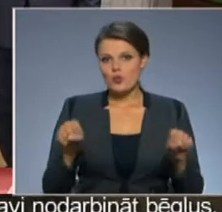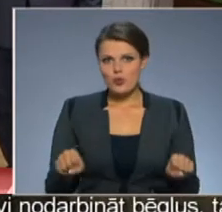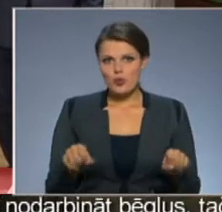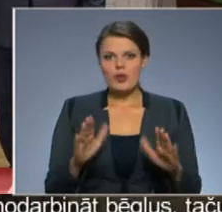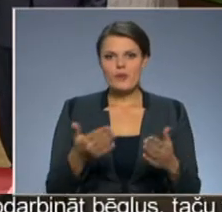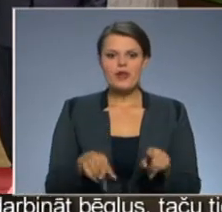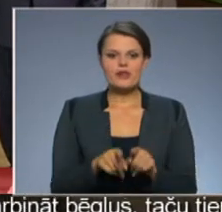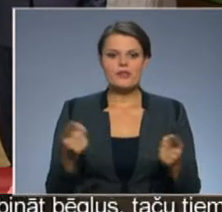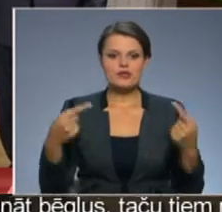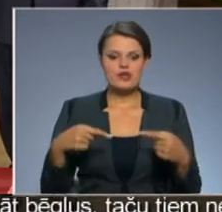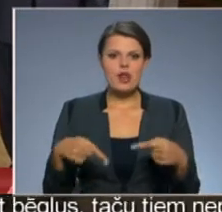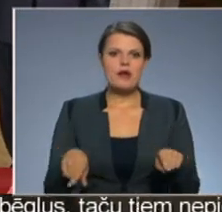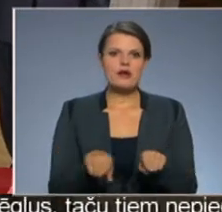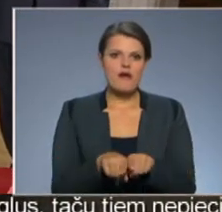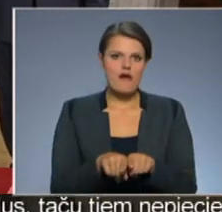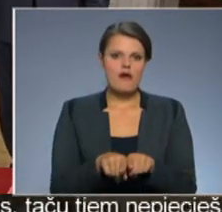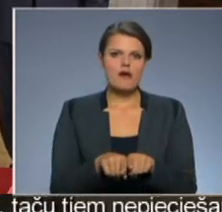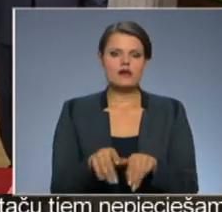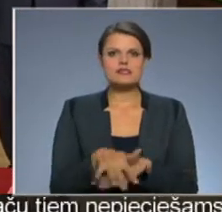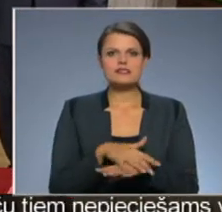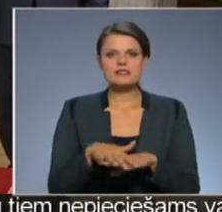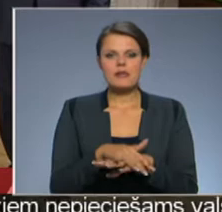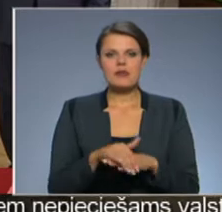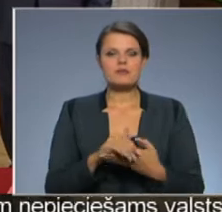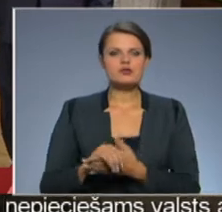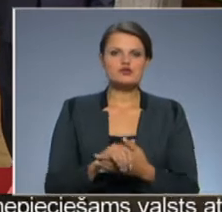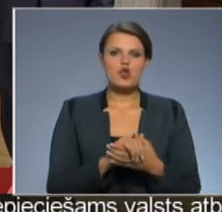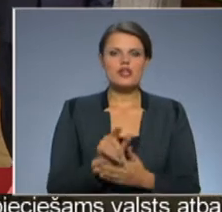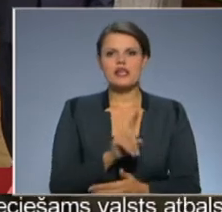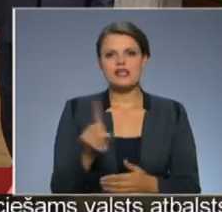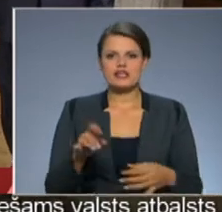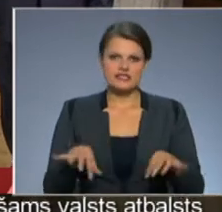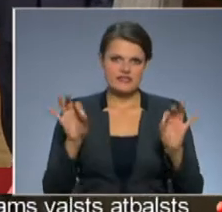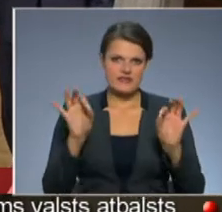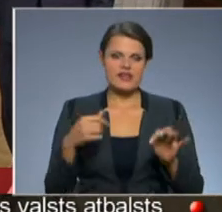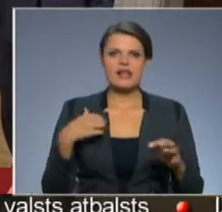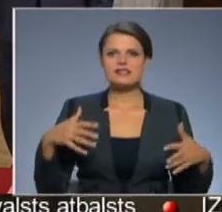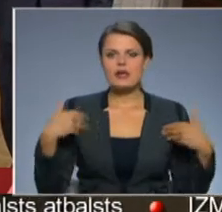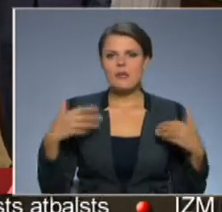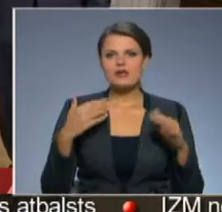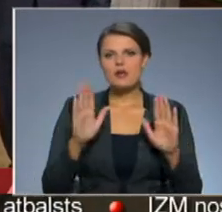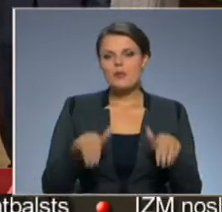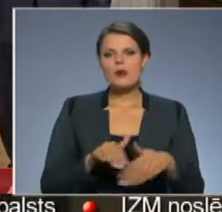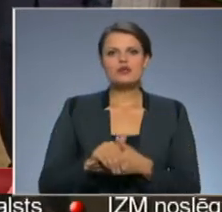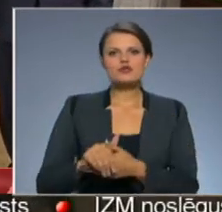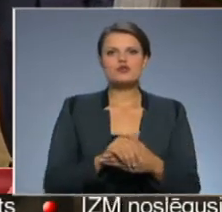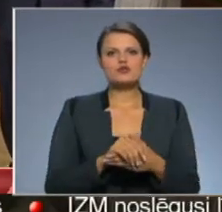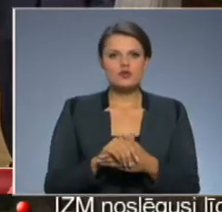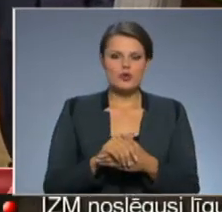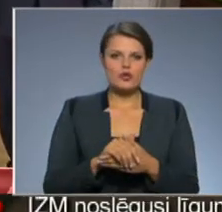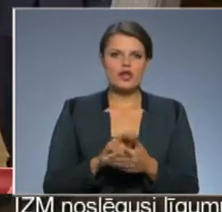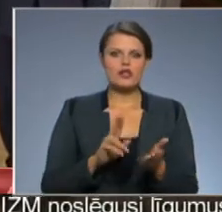pašā laikā arī sabiedrības solidaritāte ir svarīga. Es priecājos par solidaritātes